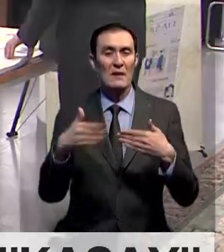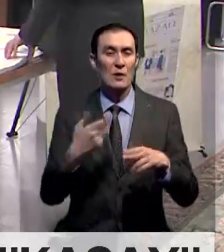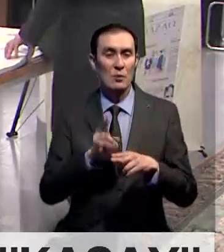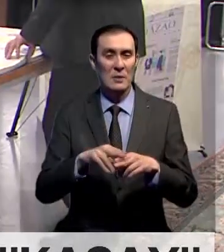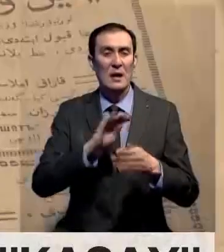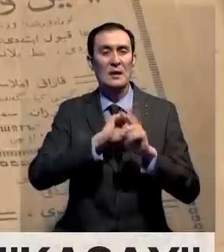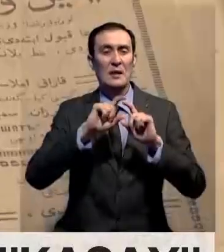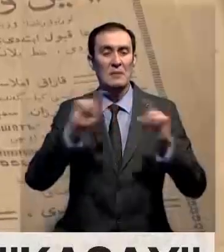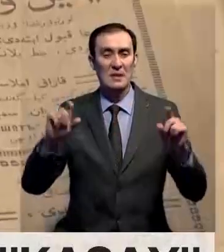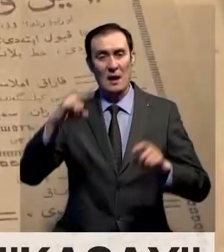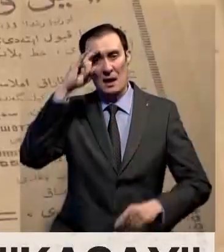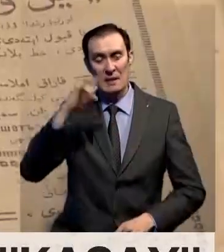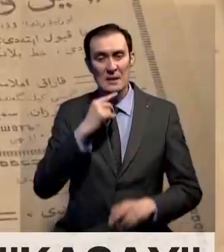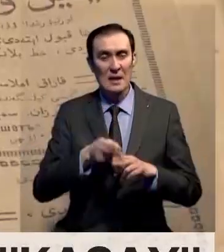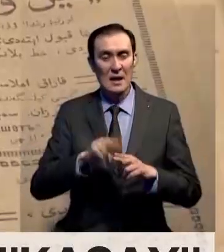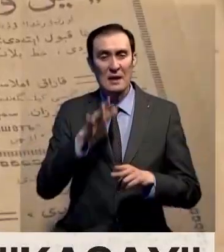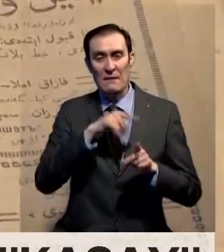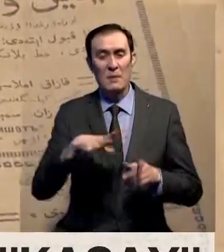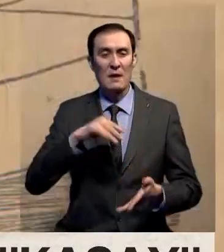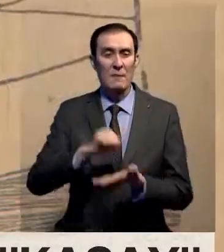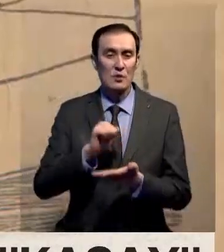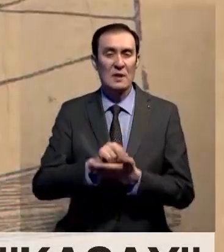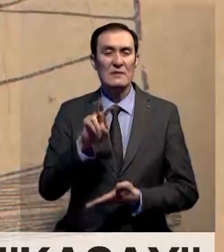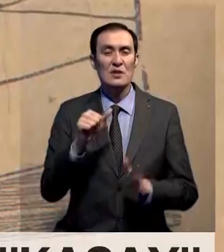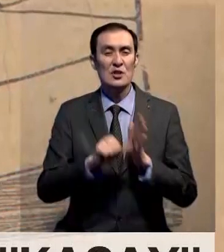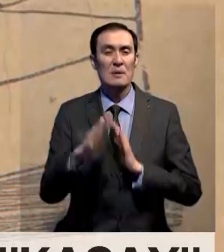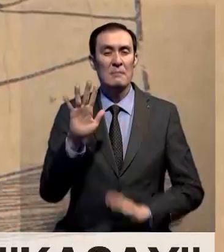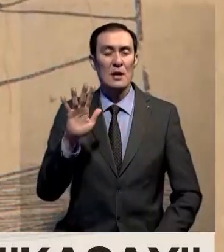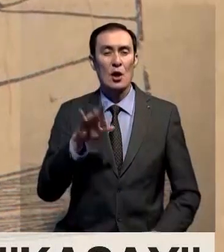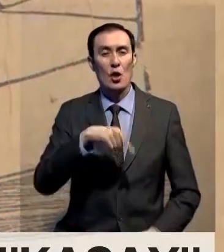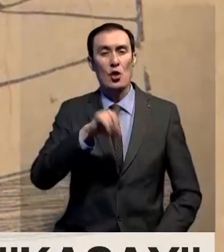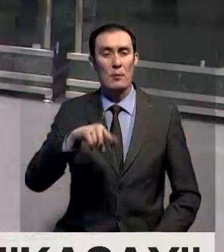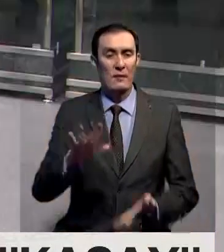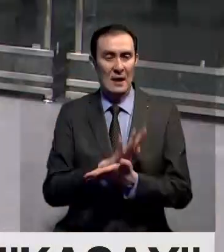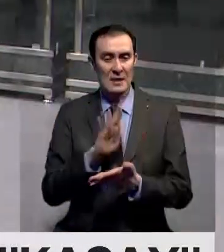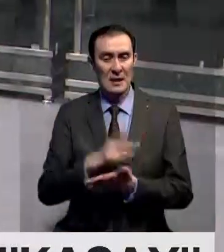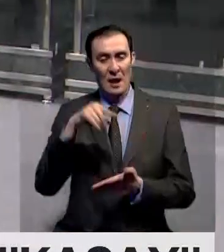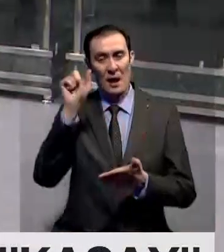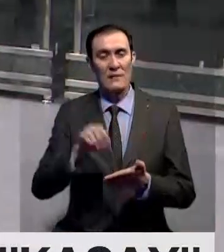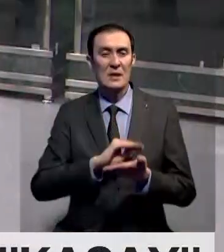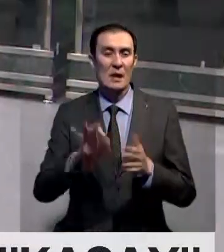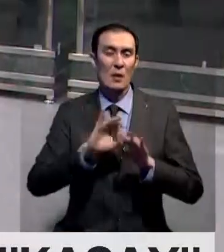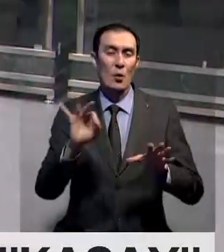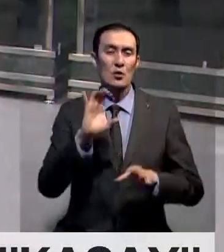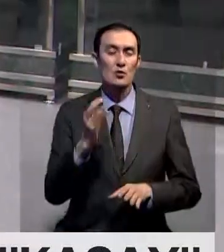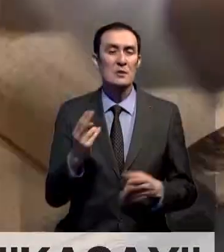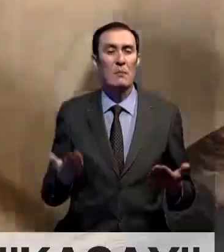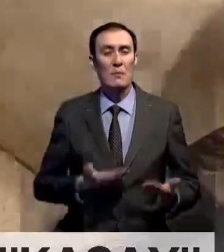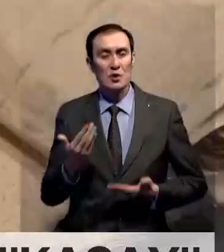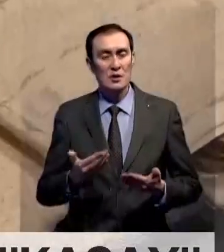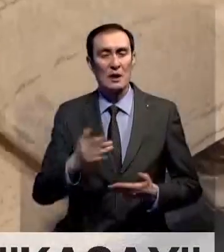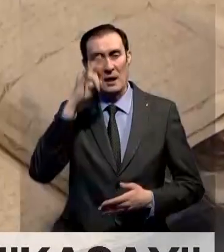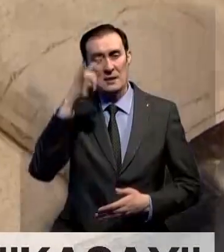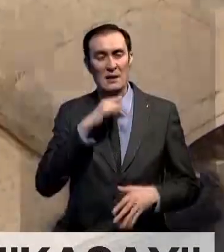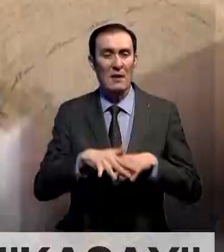было написано «Казах». За это время было выпущено 265 номеров. Авторы статей рассказывали о социально-политической